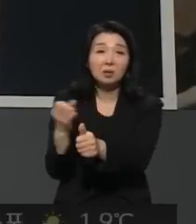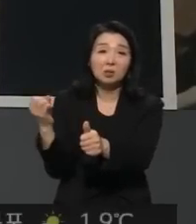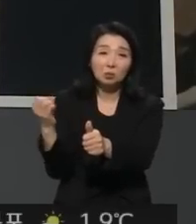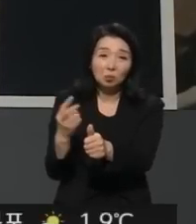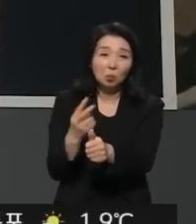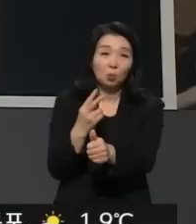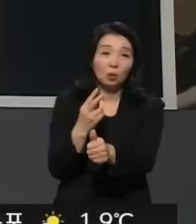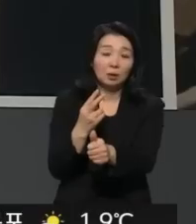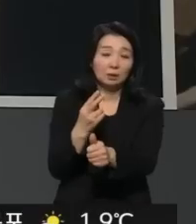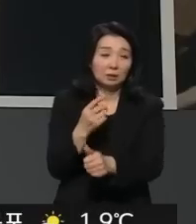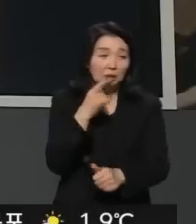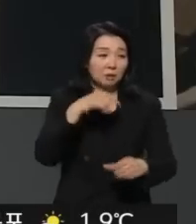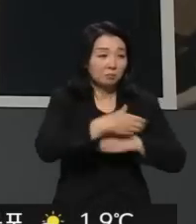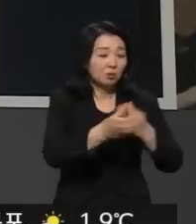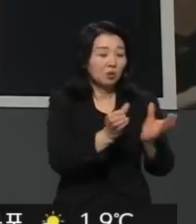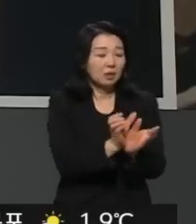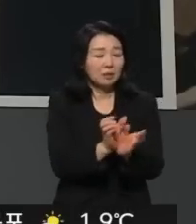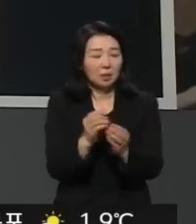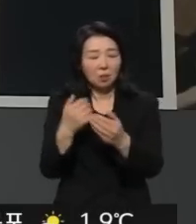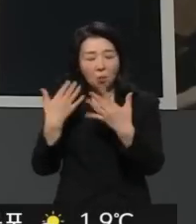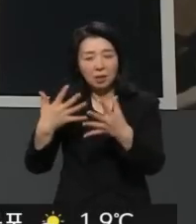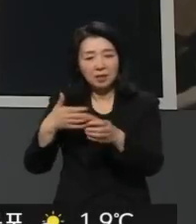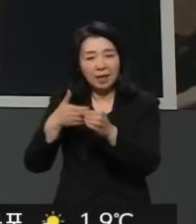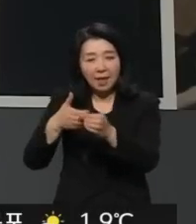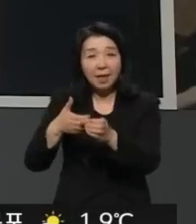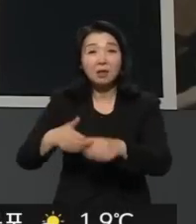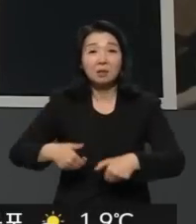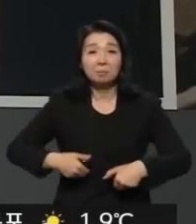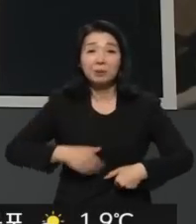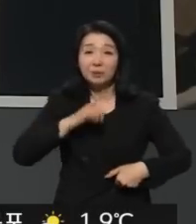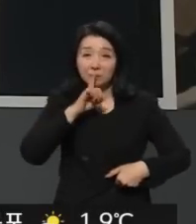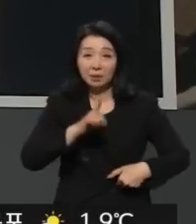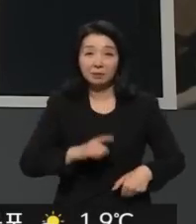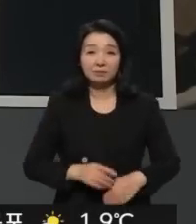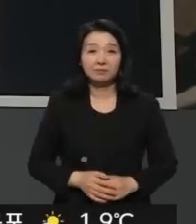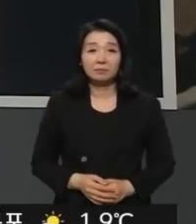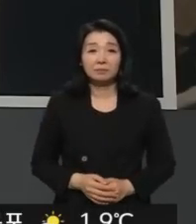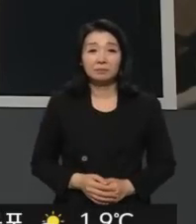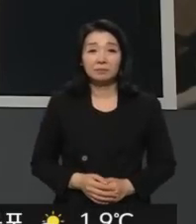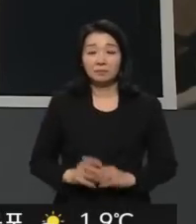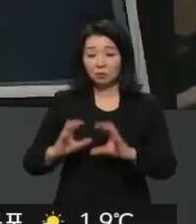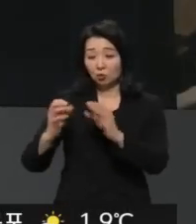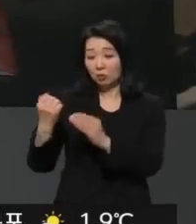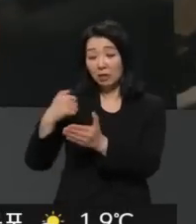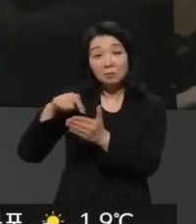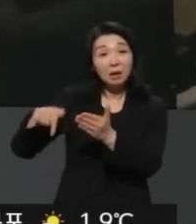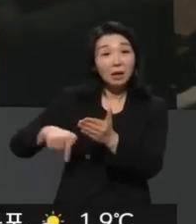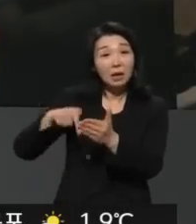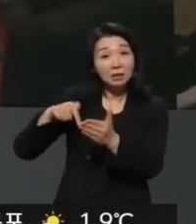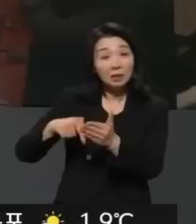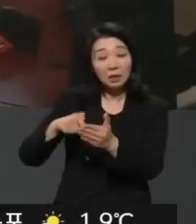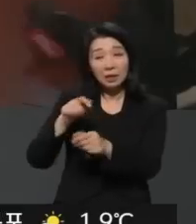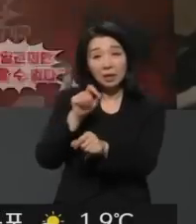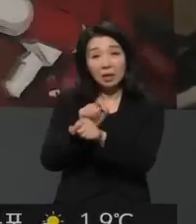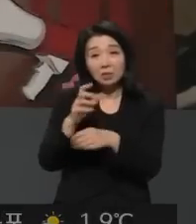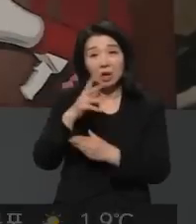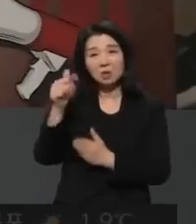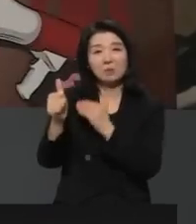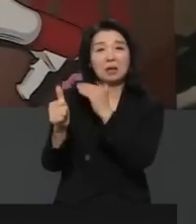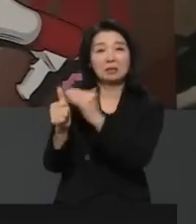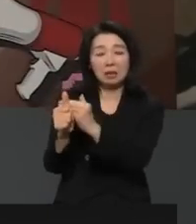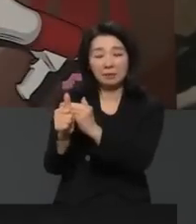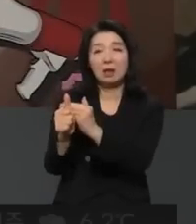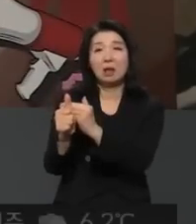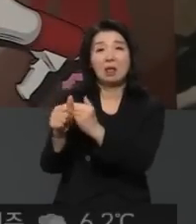또 야당에 대한 강경 대응을 주문했을 거다라는 추측이 동시에 나왔습니다. 국민의힘 내에서는 이 장관의 사퇴론에 힘을